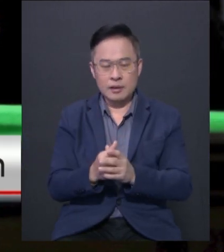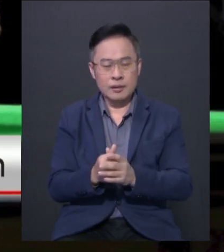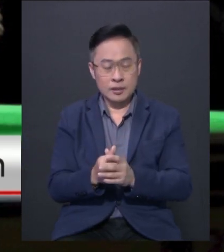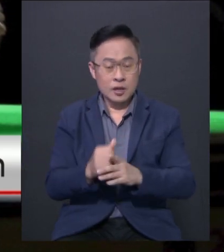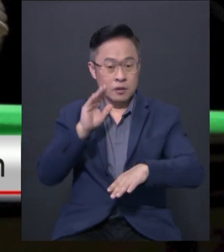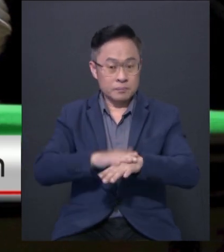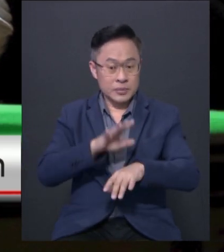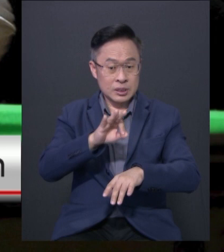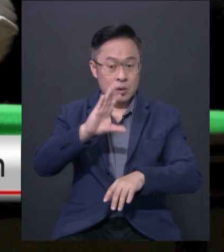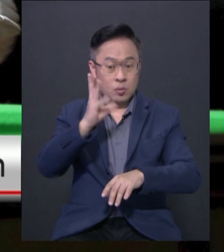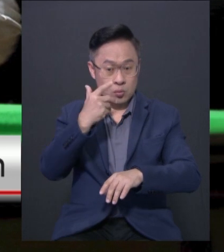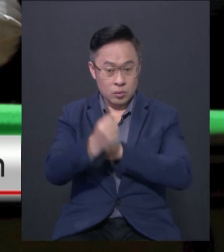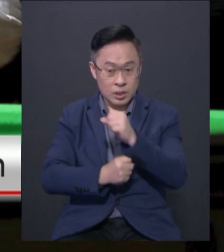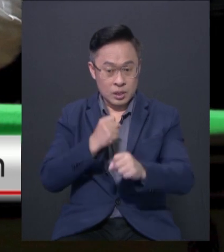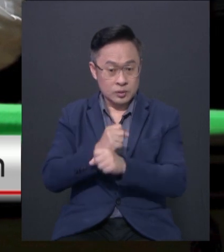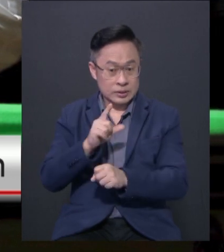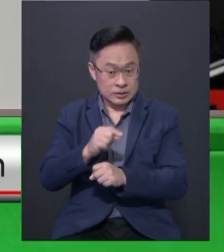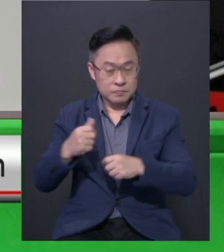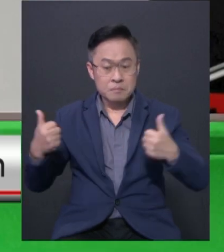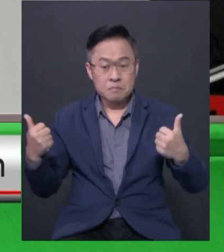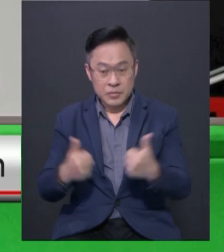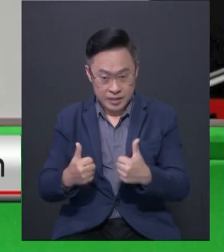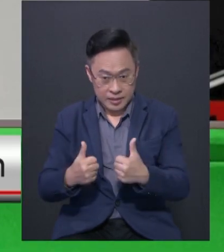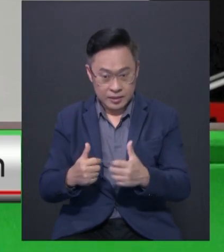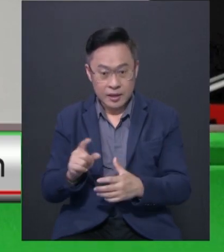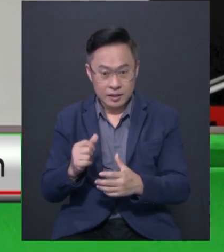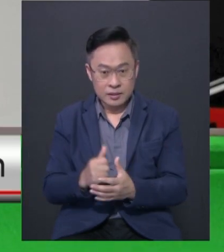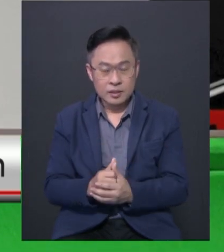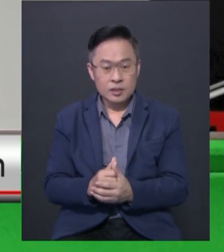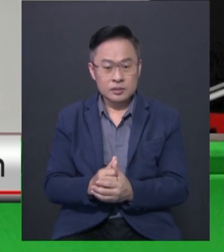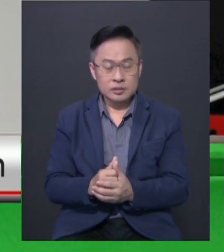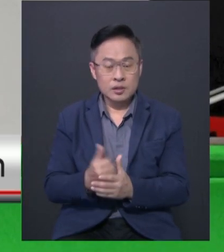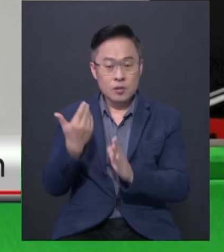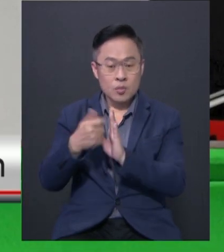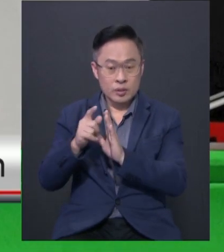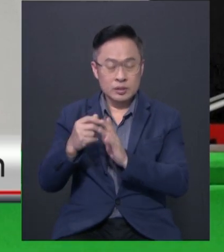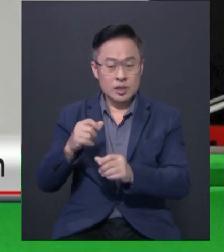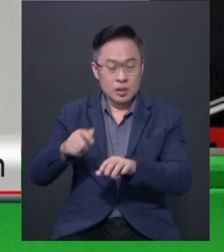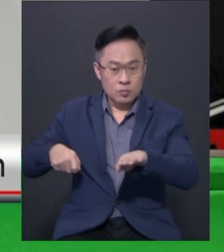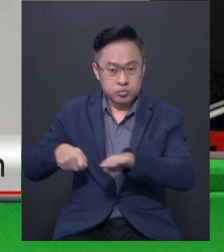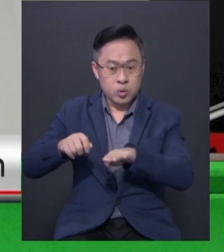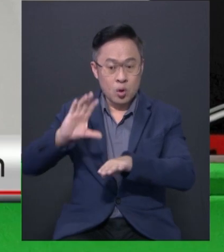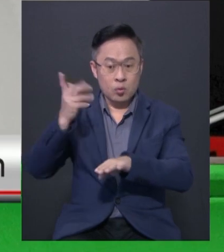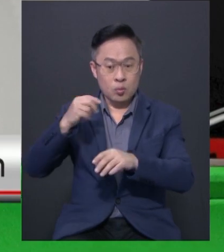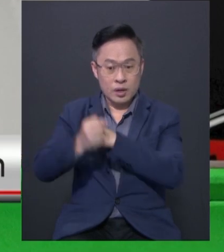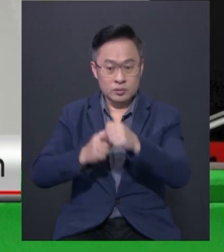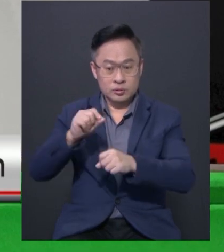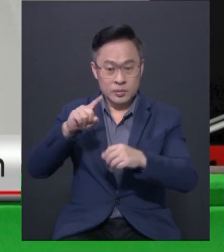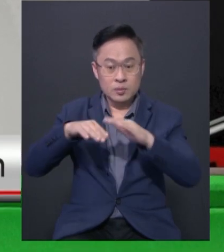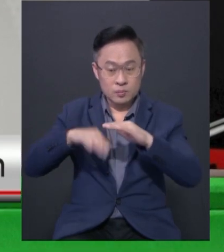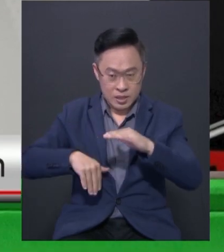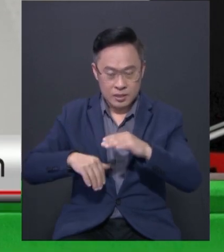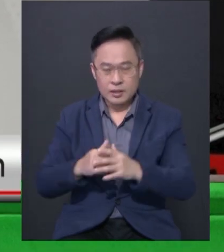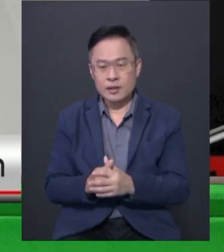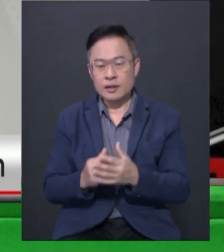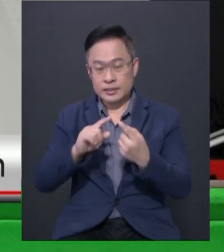วมือ9ของโลกวัย20ปีนะครับเจ้าของแชมป์โลกรุ่นอายุไม่เกิน21ปีครับแล้วก็น้องใบพัดศรีราชาครับสิริภาพ